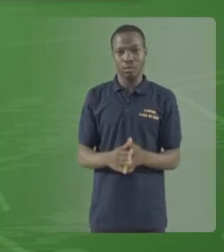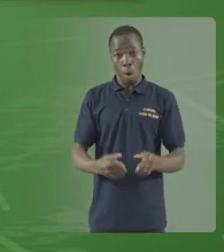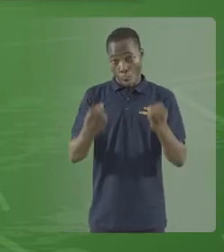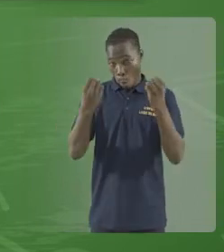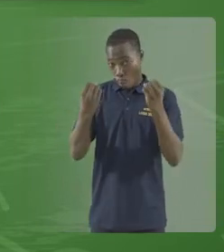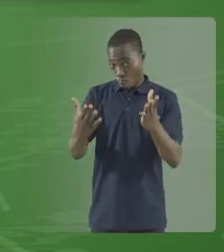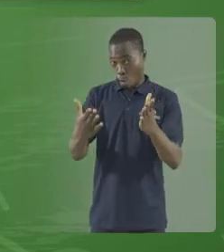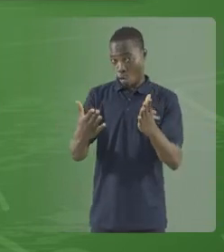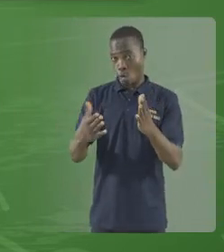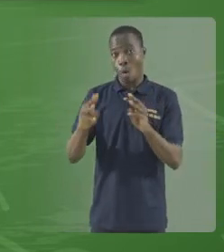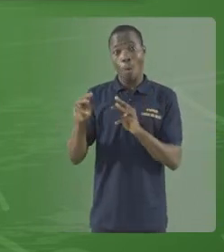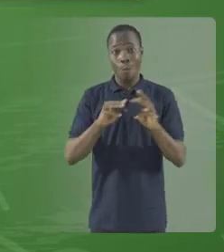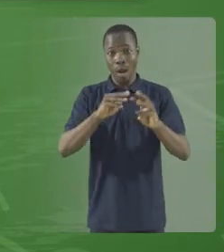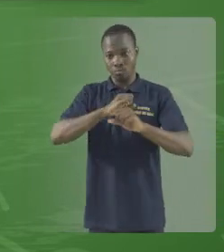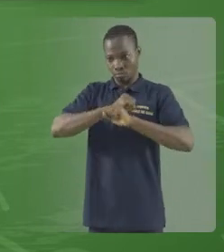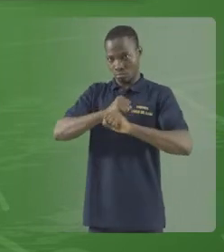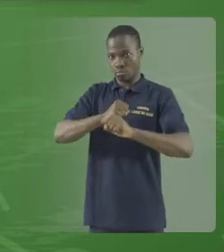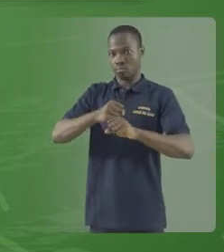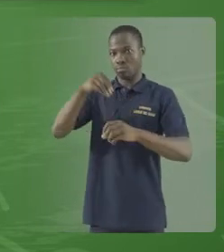de protection des sols.